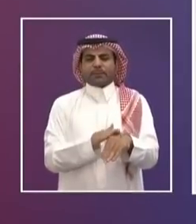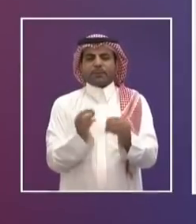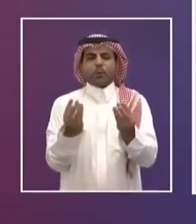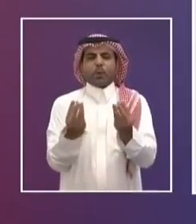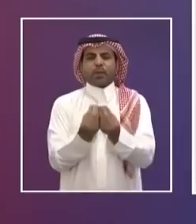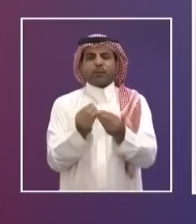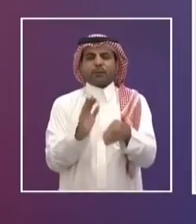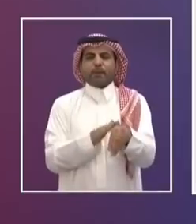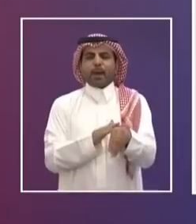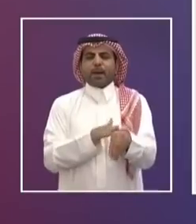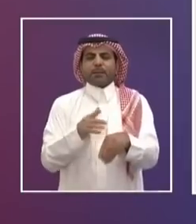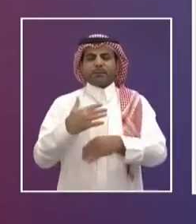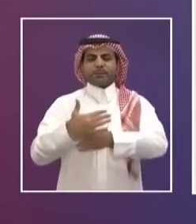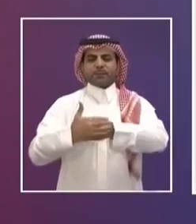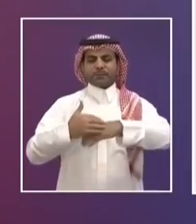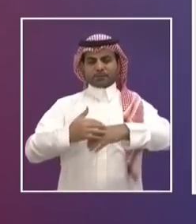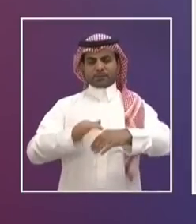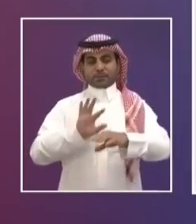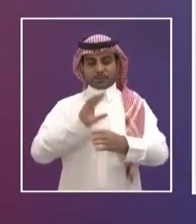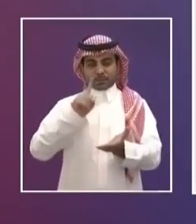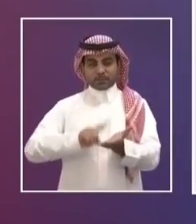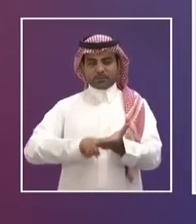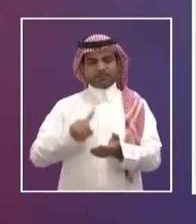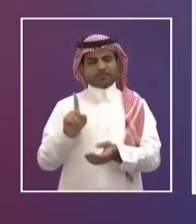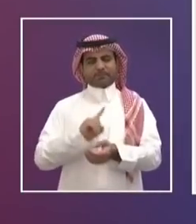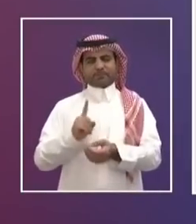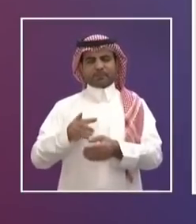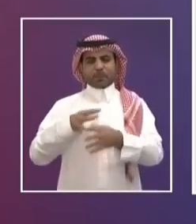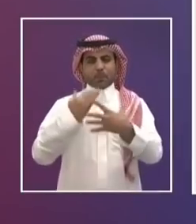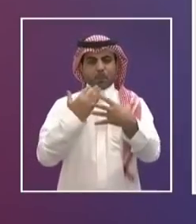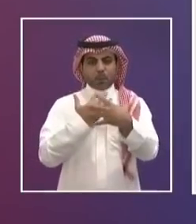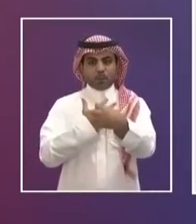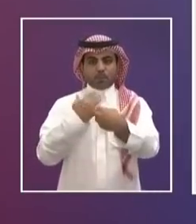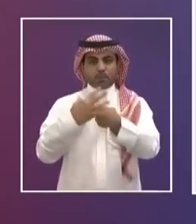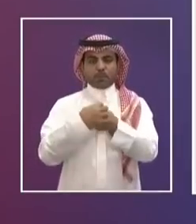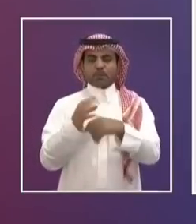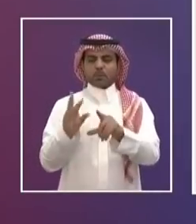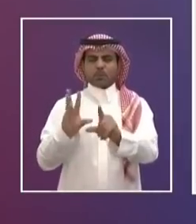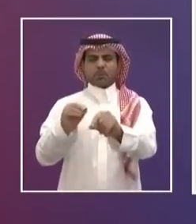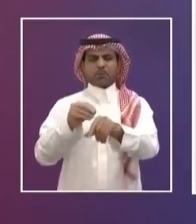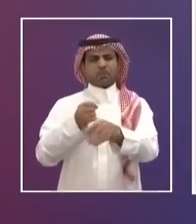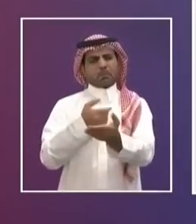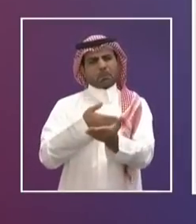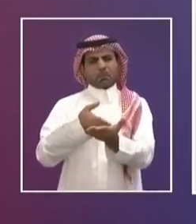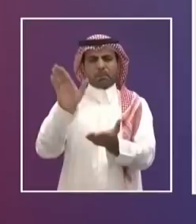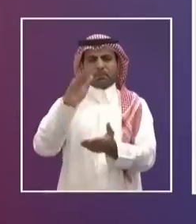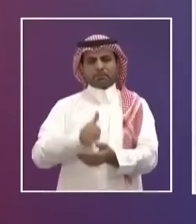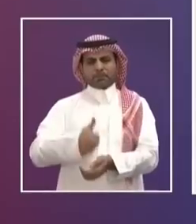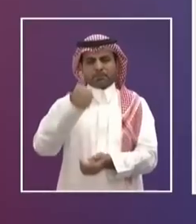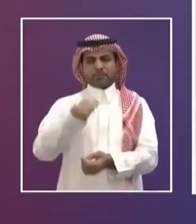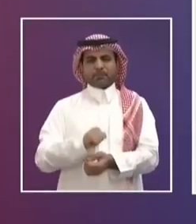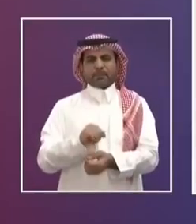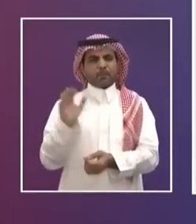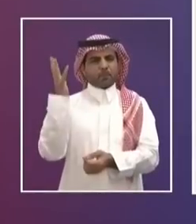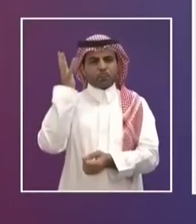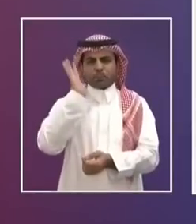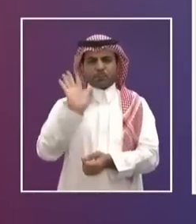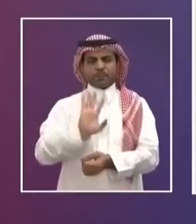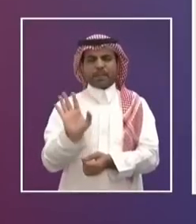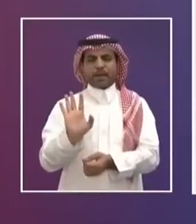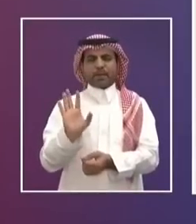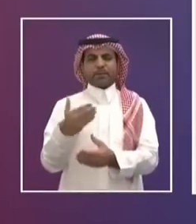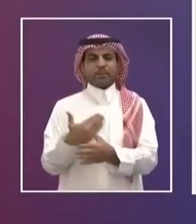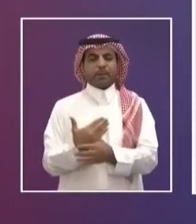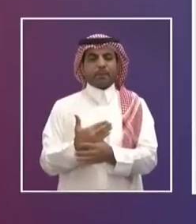في الجسم لكنها ليست معدية وتزول بعد عدة أسابيع نهائيا، فليس منها خطر ما